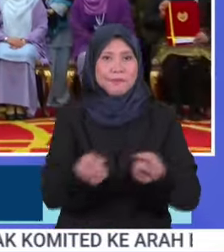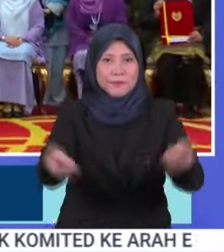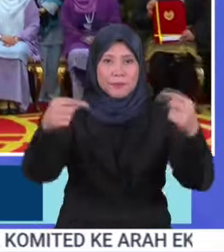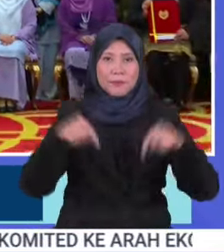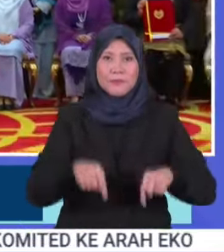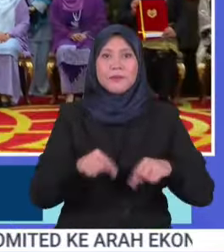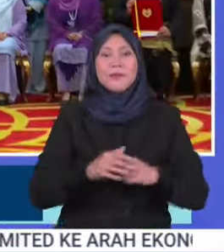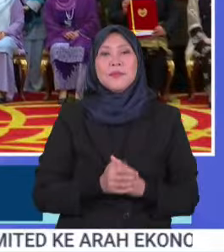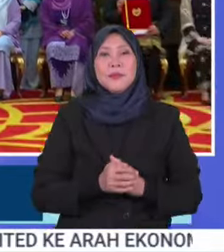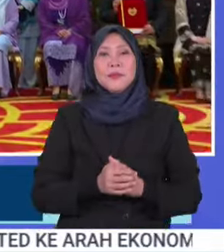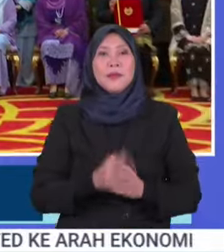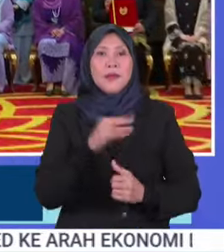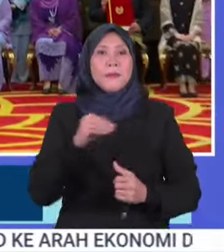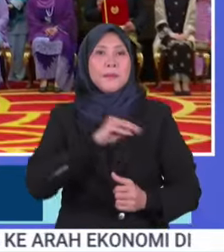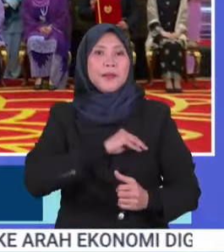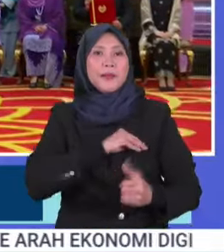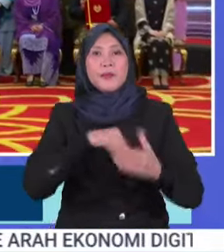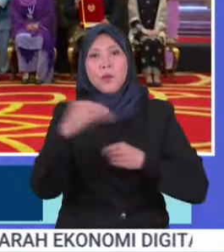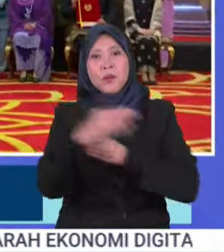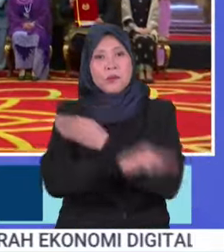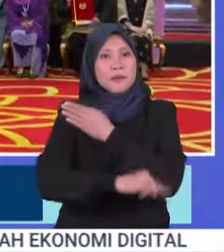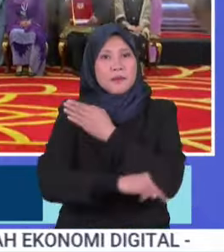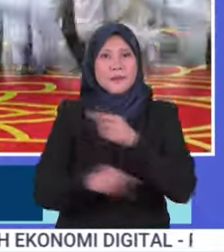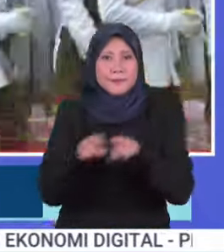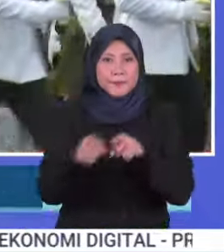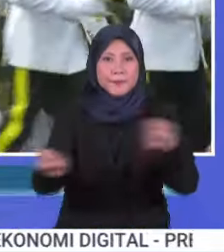itu. Hadir sama Menteri Luar Negeri.